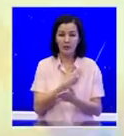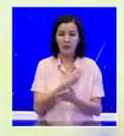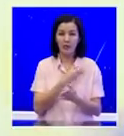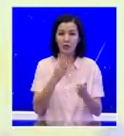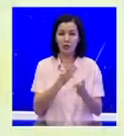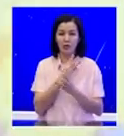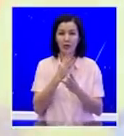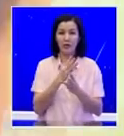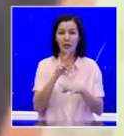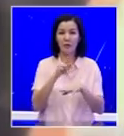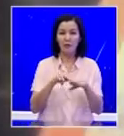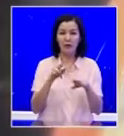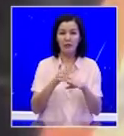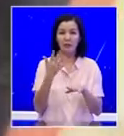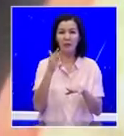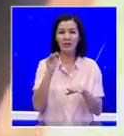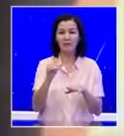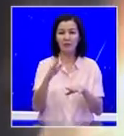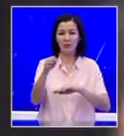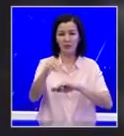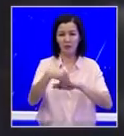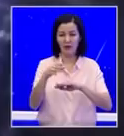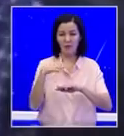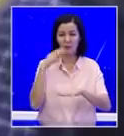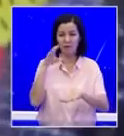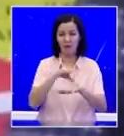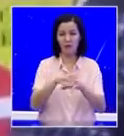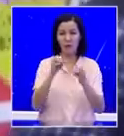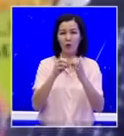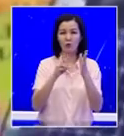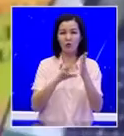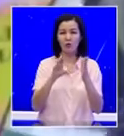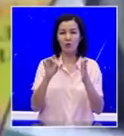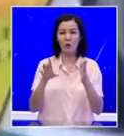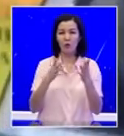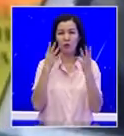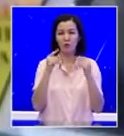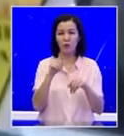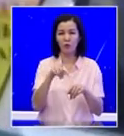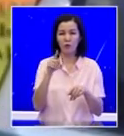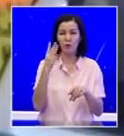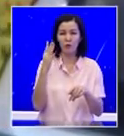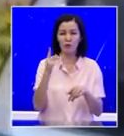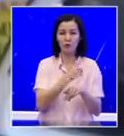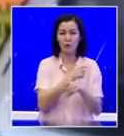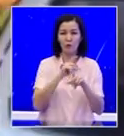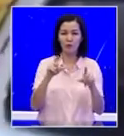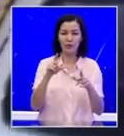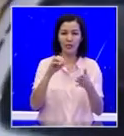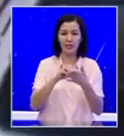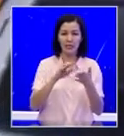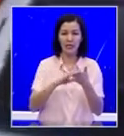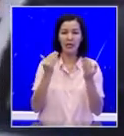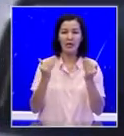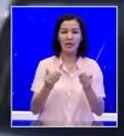қоймақ болып, полиция өкіліне пара ұсыныпты. Бұл жағдай 17 сәуірде аудандағы нөмірі 4-ші блокбекетінде тіркелген.